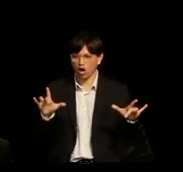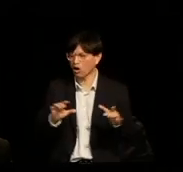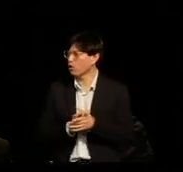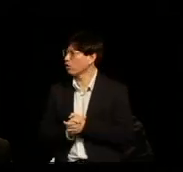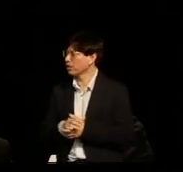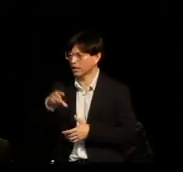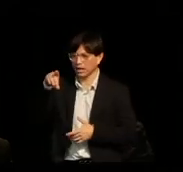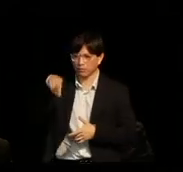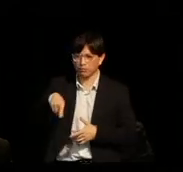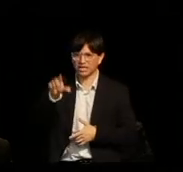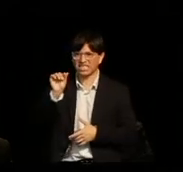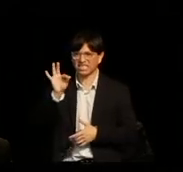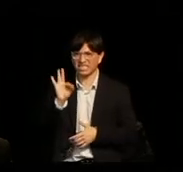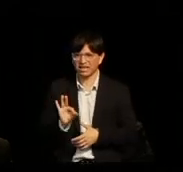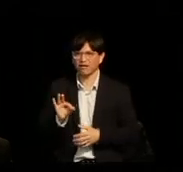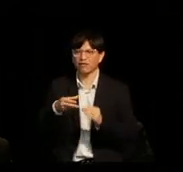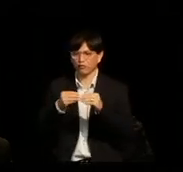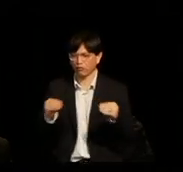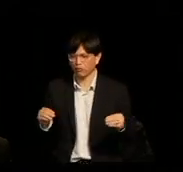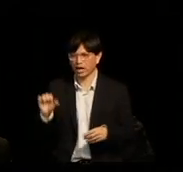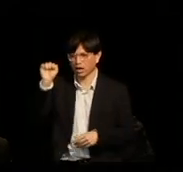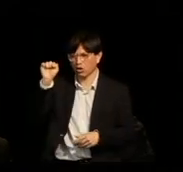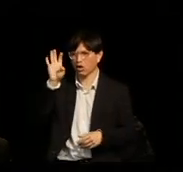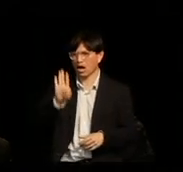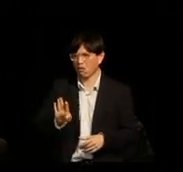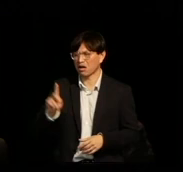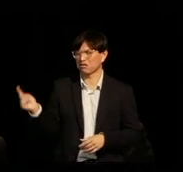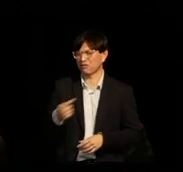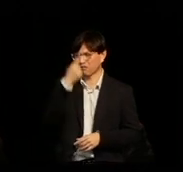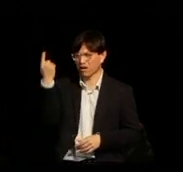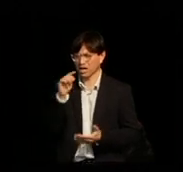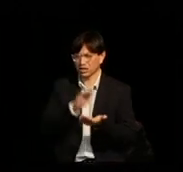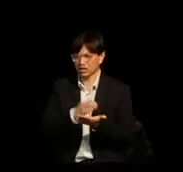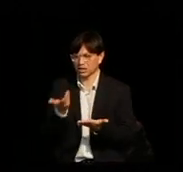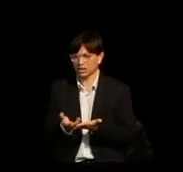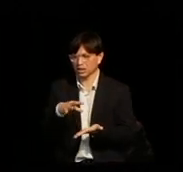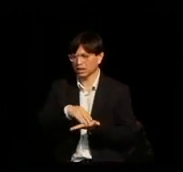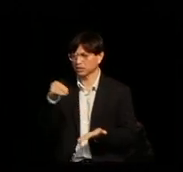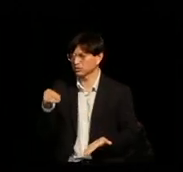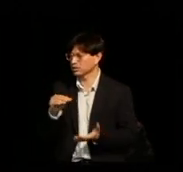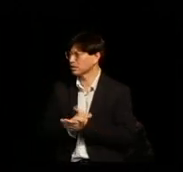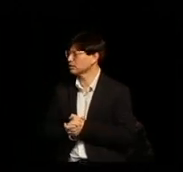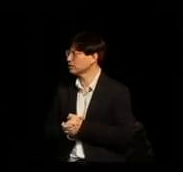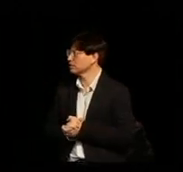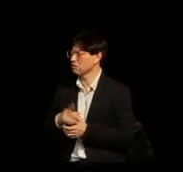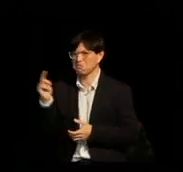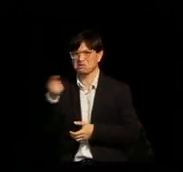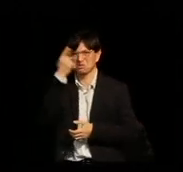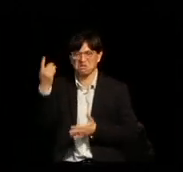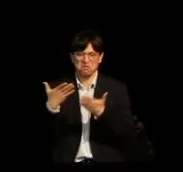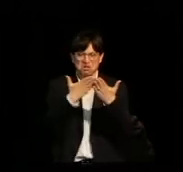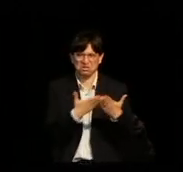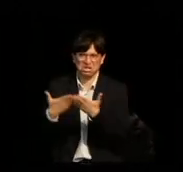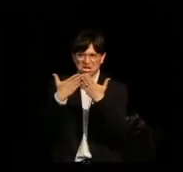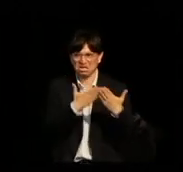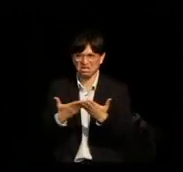pdf formato a qu quindi è facilmente stampabile se uno lo vuole stampare ma si può anche semplicemente leggere online è